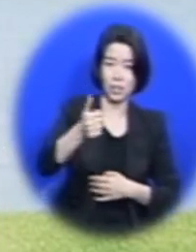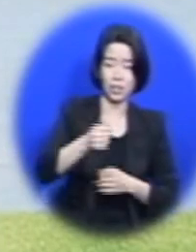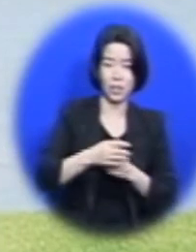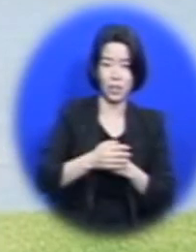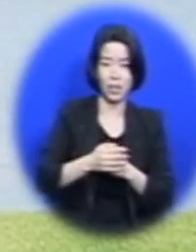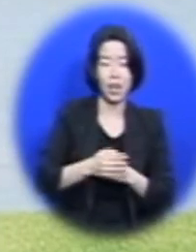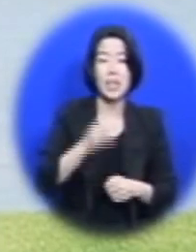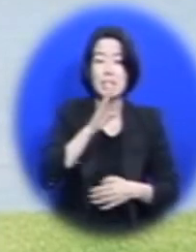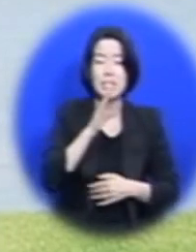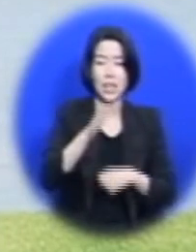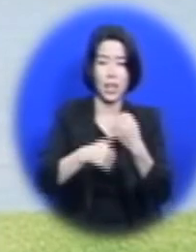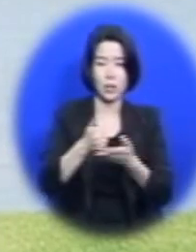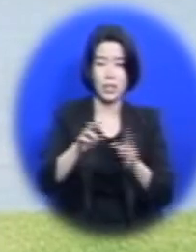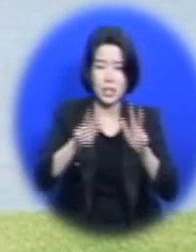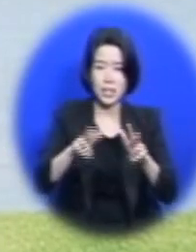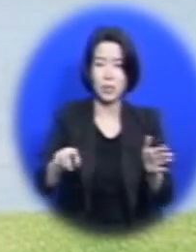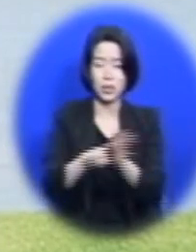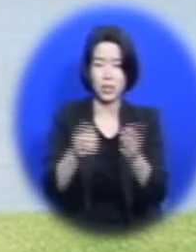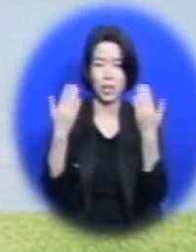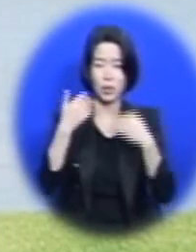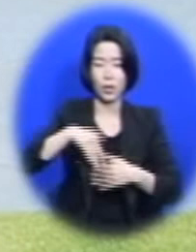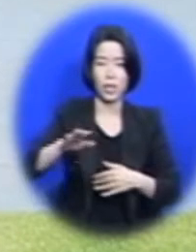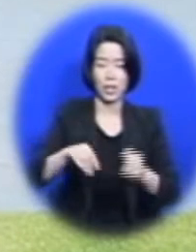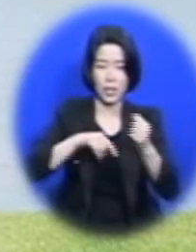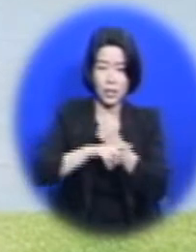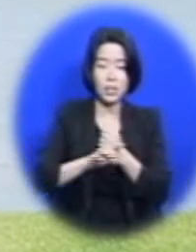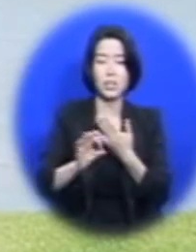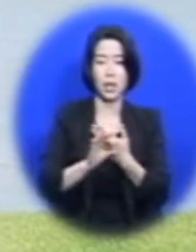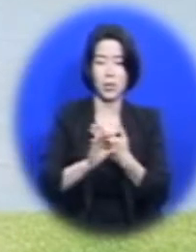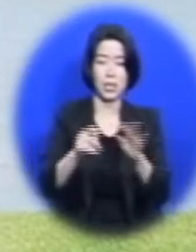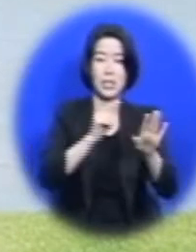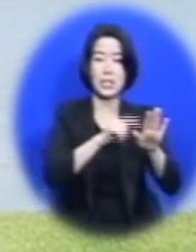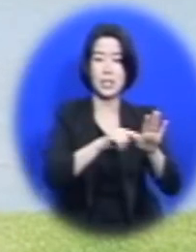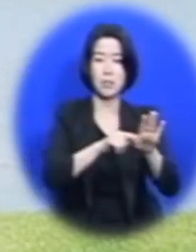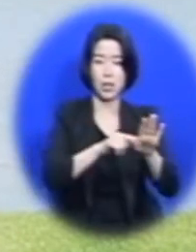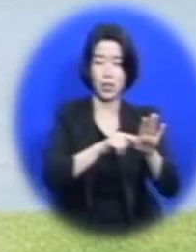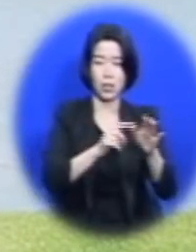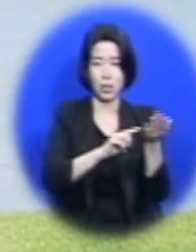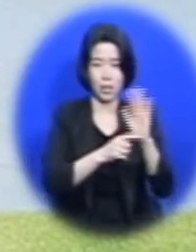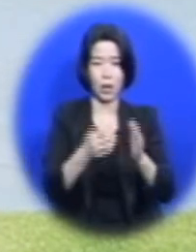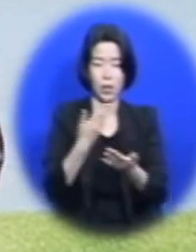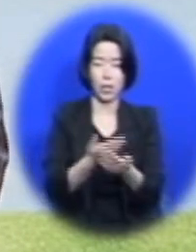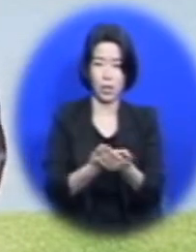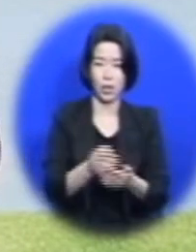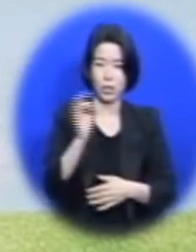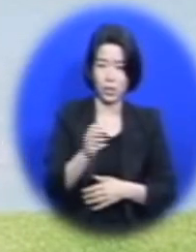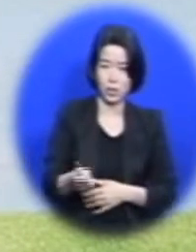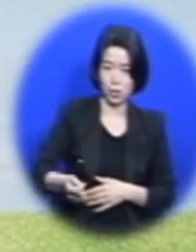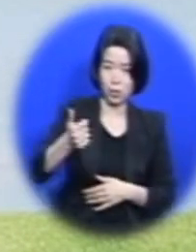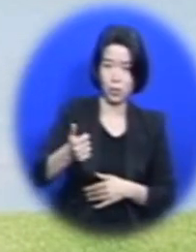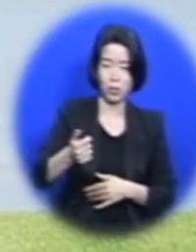진짜 하나님이 제가 지금 신학교를 가는 게 뜻이라면 이제는 뒷면이 나오게 해주세요. 그리고 동전을